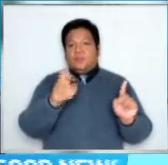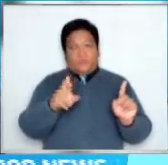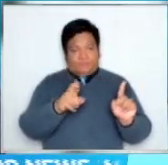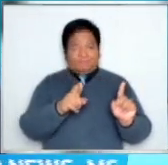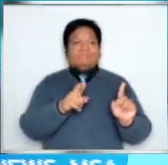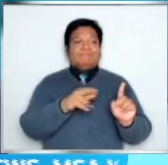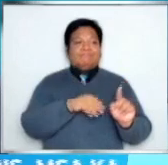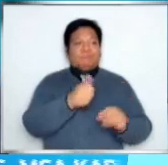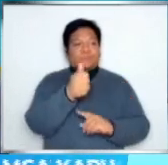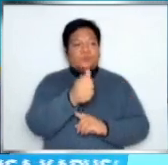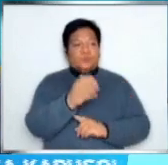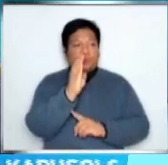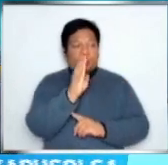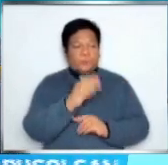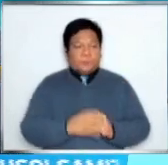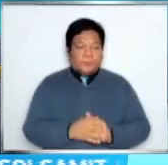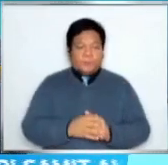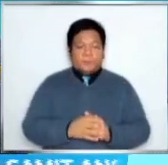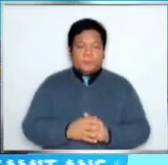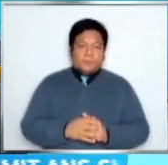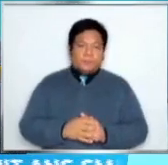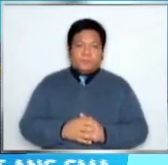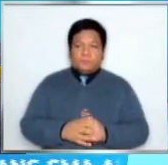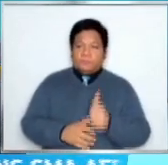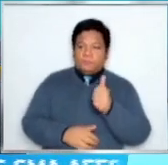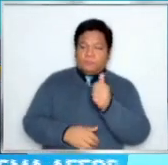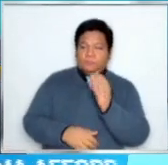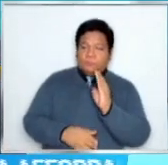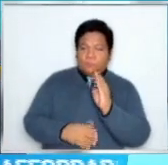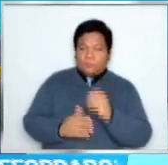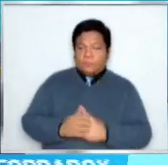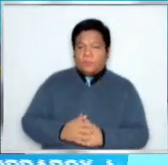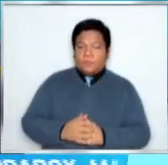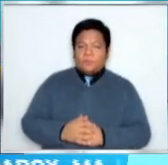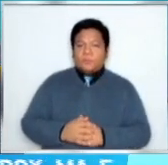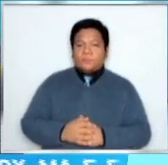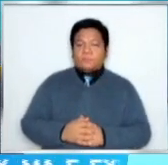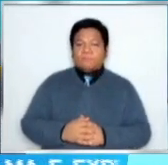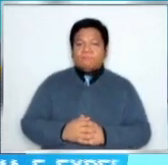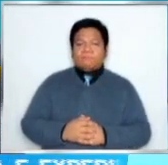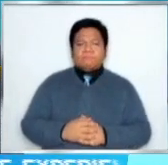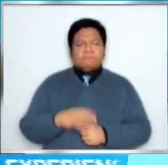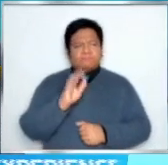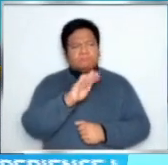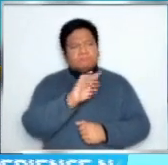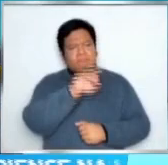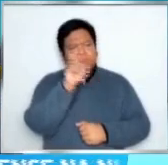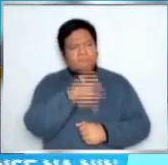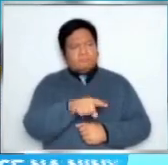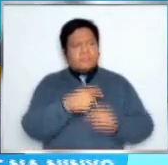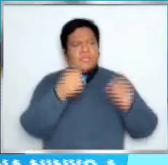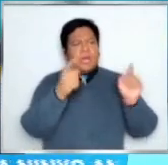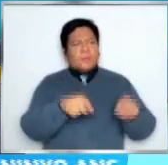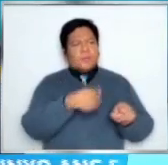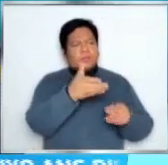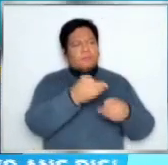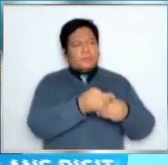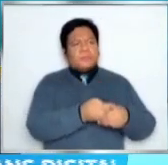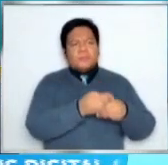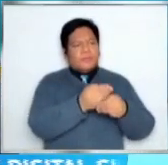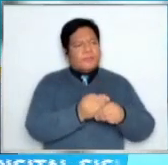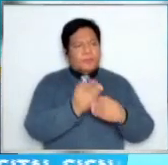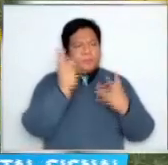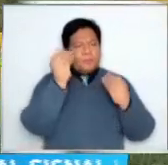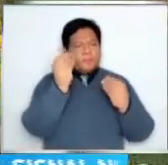Hener. Yes, Sir Rafi. Good morning. Kumusta na yung sitwasyon dyan sa Masbate?